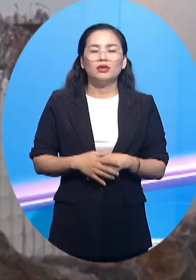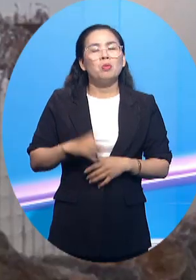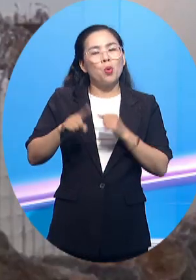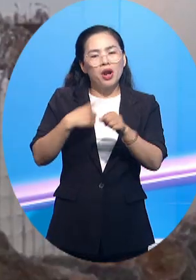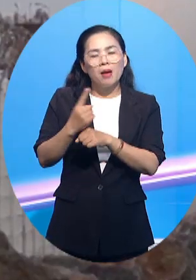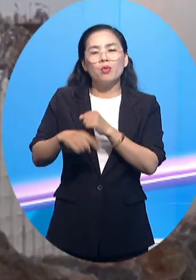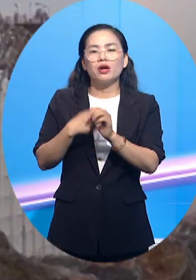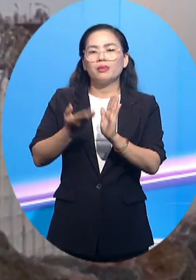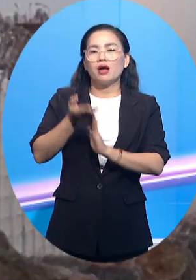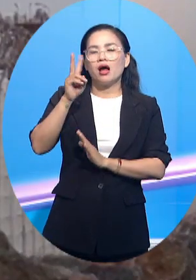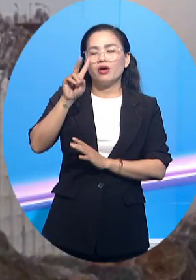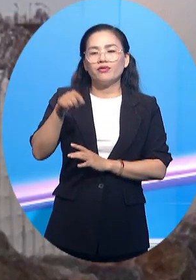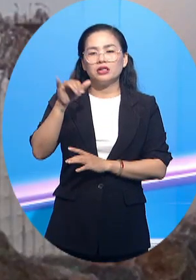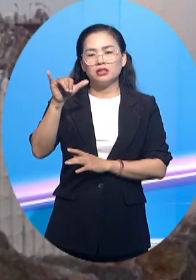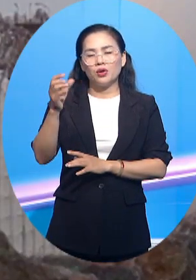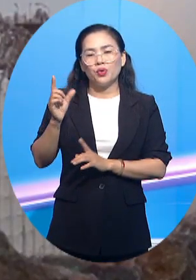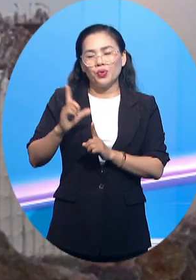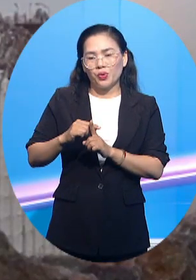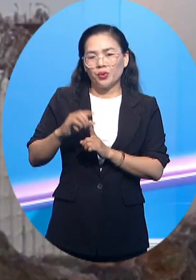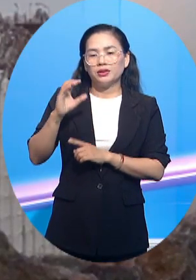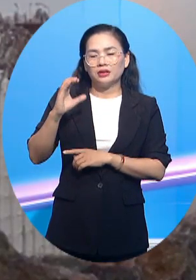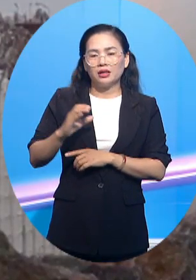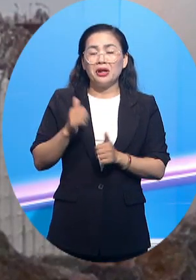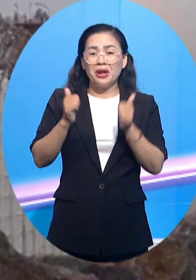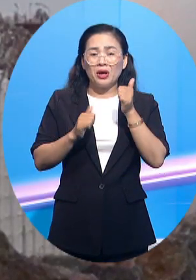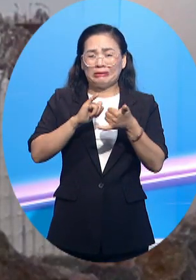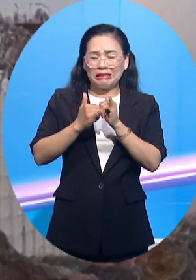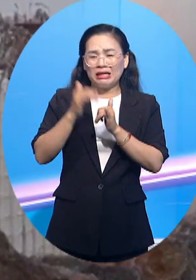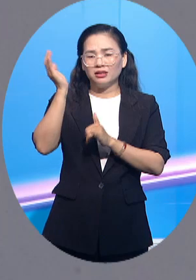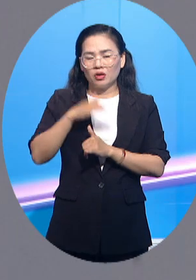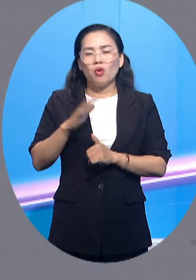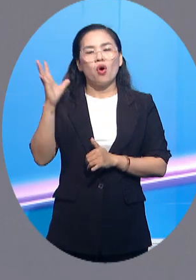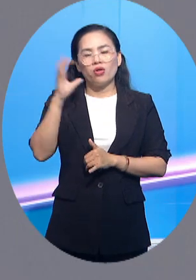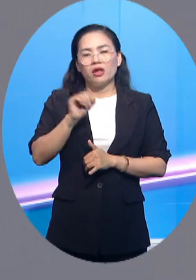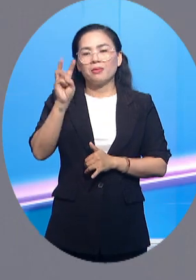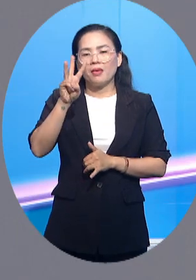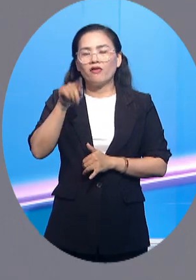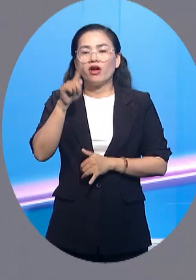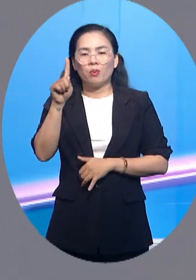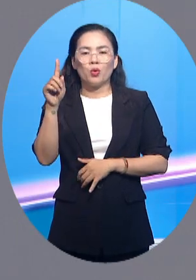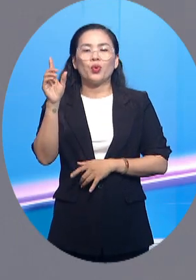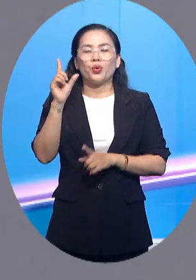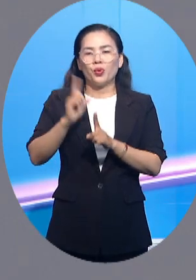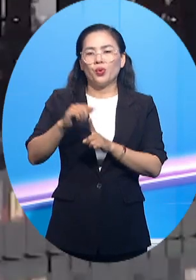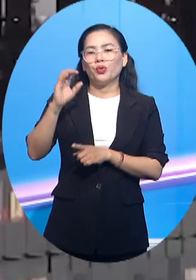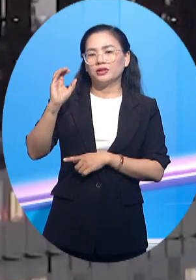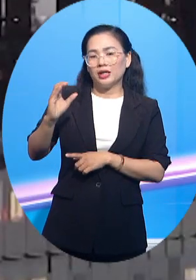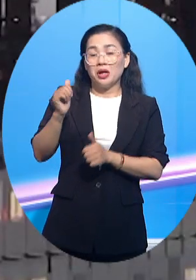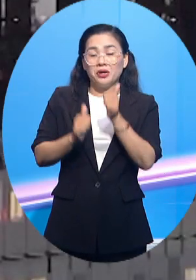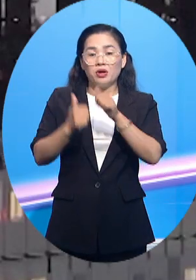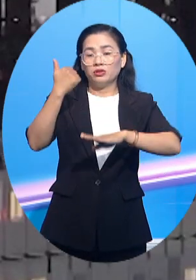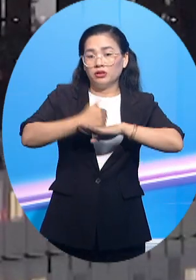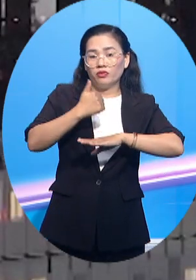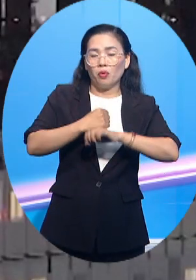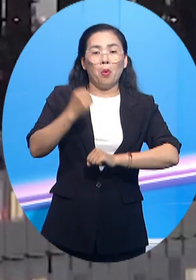2,6 đến 2,8 Đ C trong trường hợp xấu nhất chơ lịch này có thể lên tới 3,1 đ c nếu các chính phủ không hành